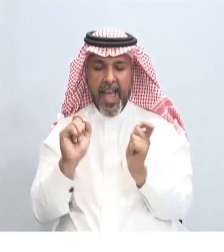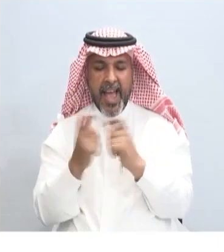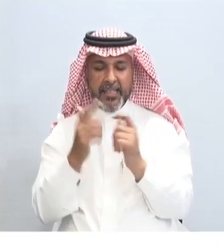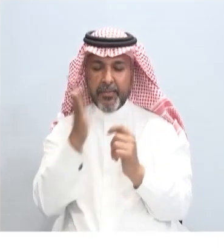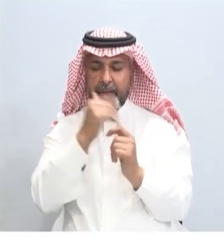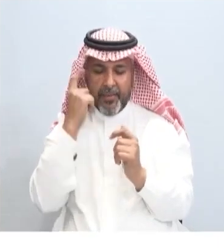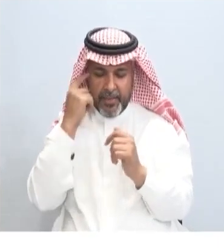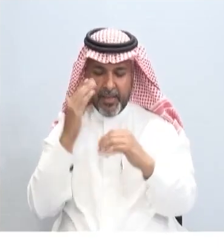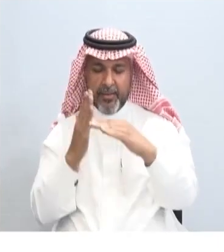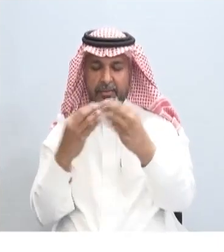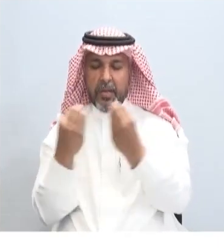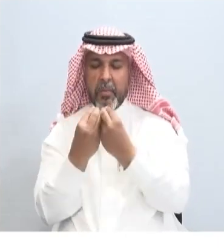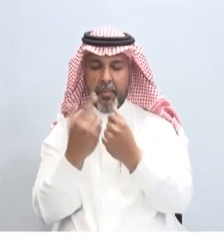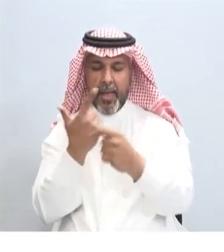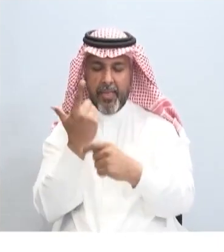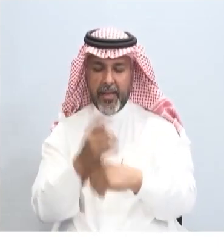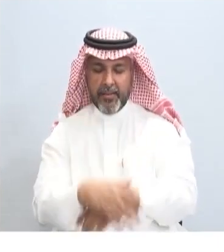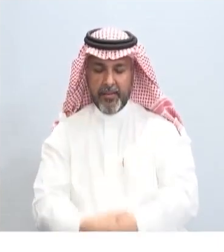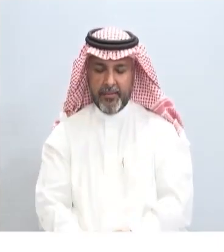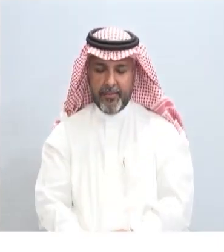الحادثتان غير